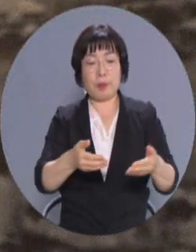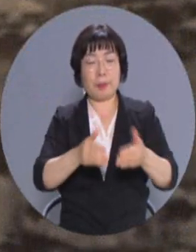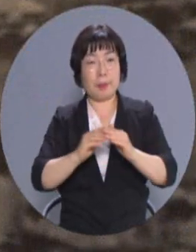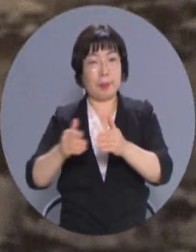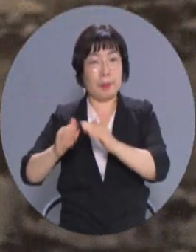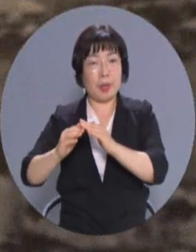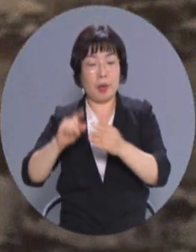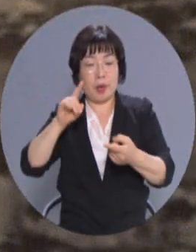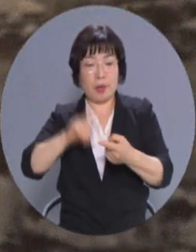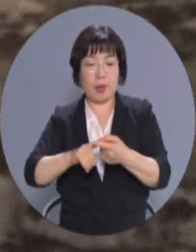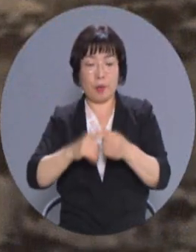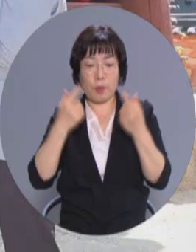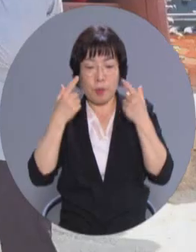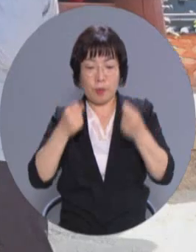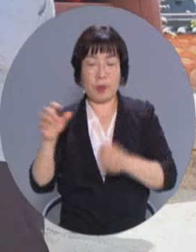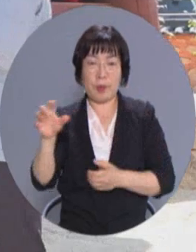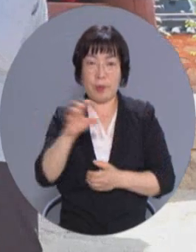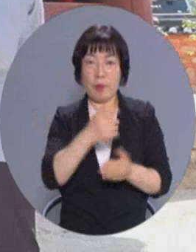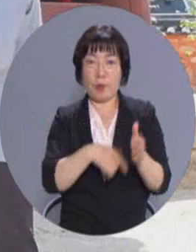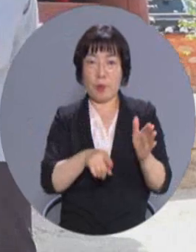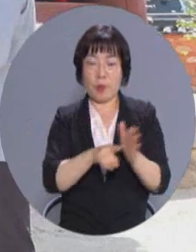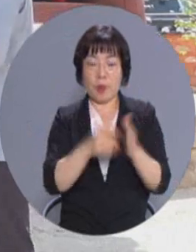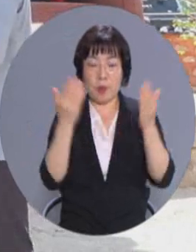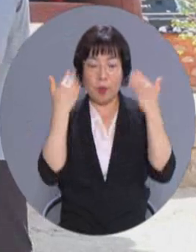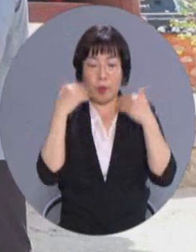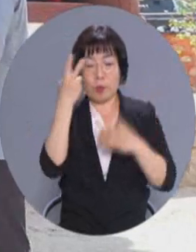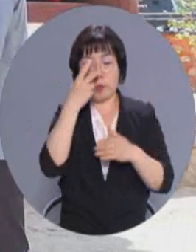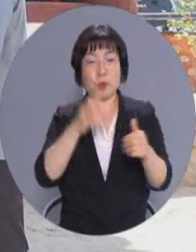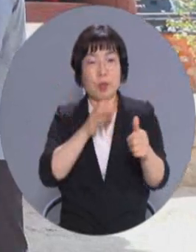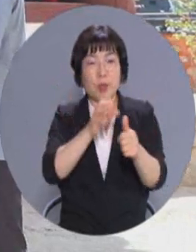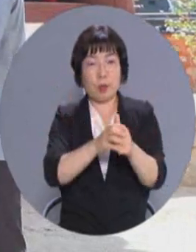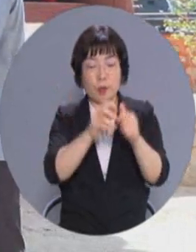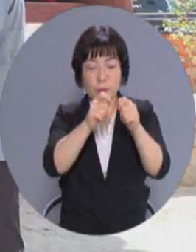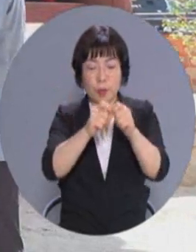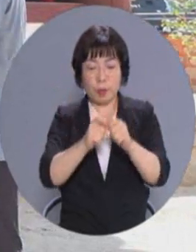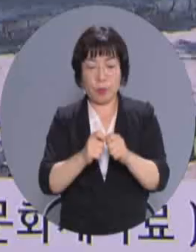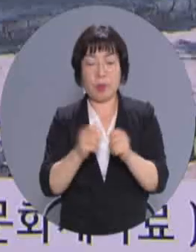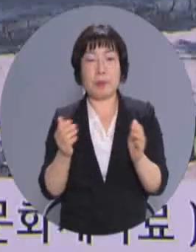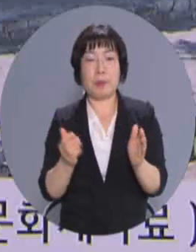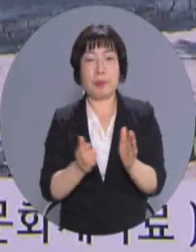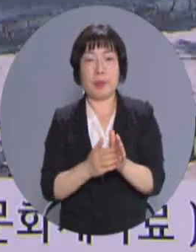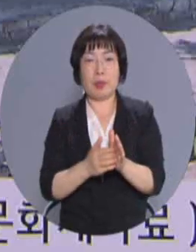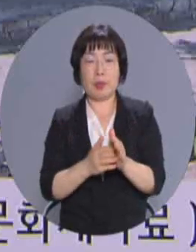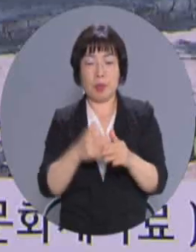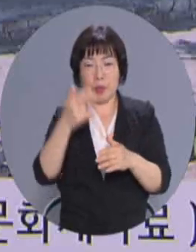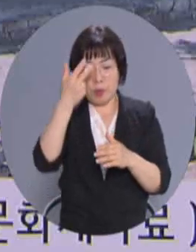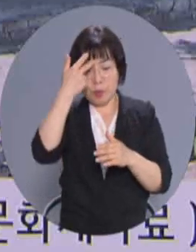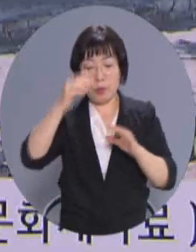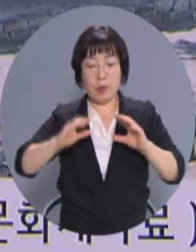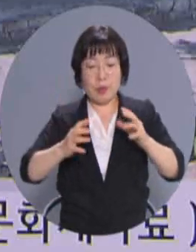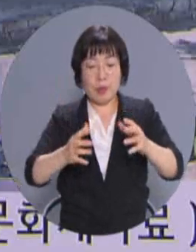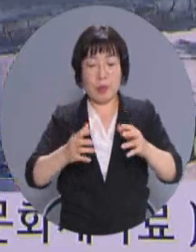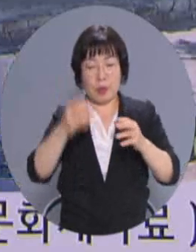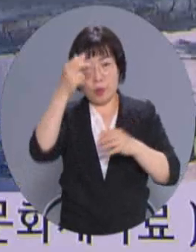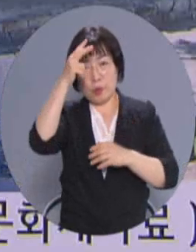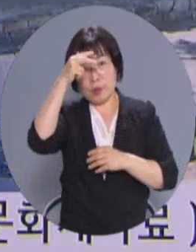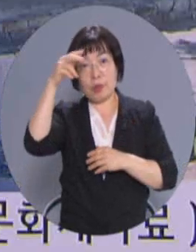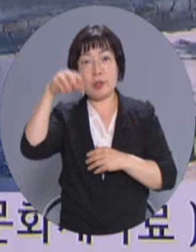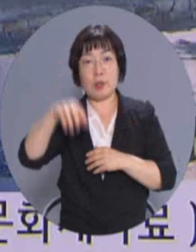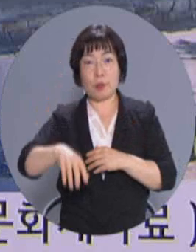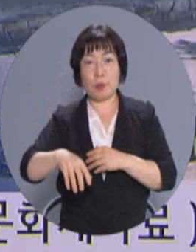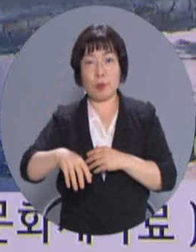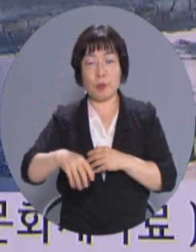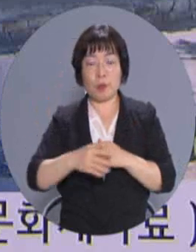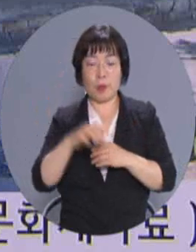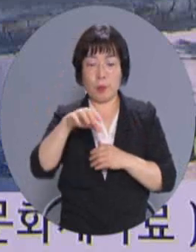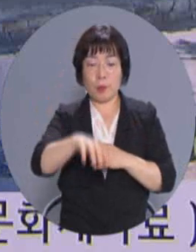관화를 그대로 재현하기 위해 관화 학술 연구 용역까지 꼼꼼하게 마쳤습니다. 조선시대 관화의 물류였던